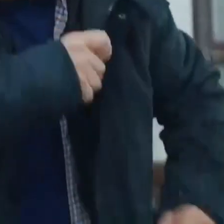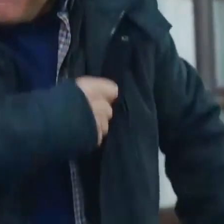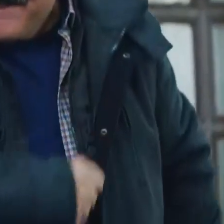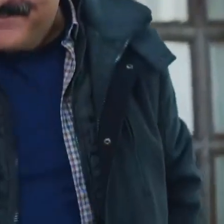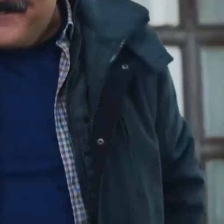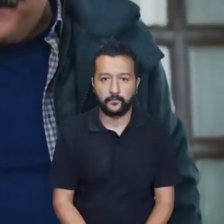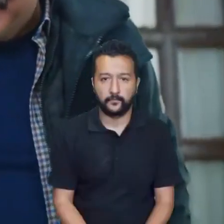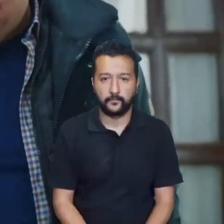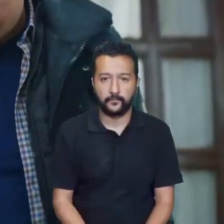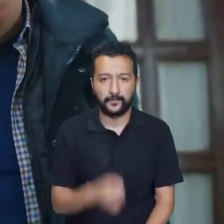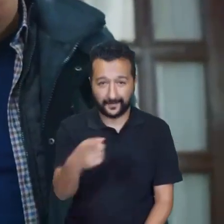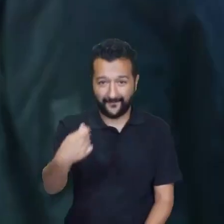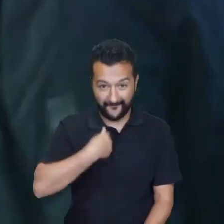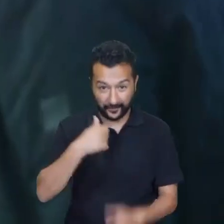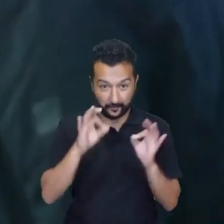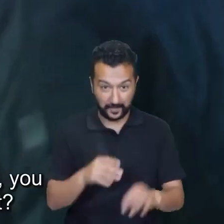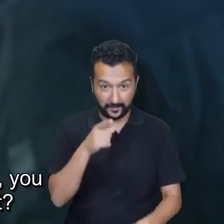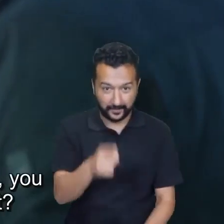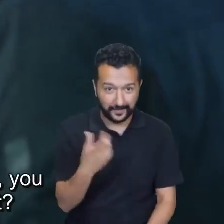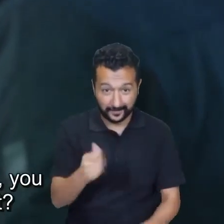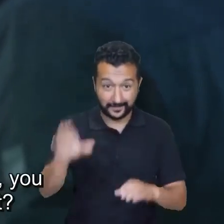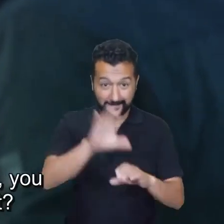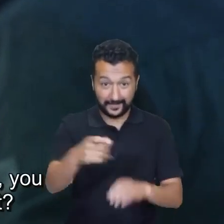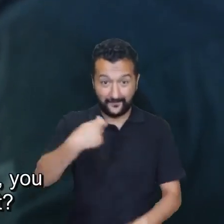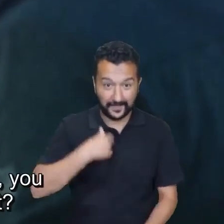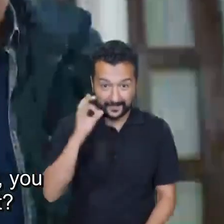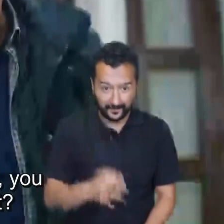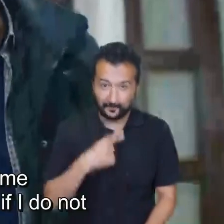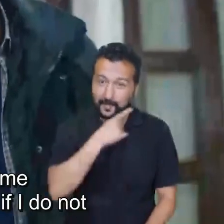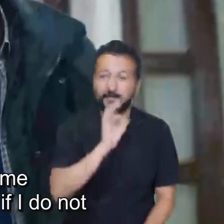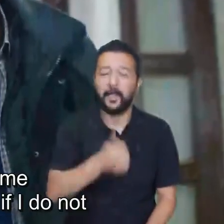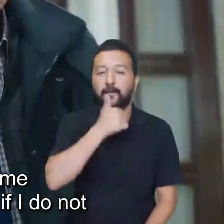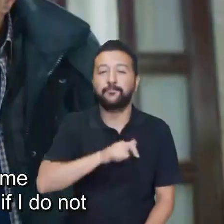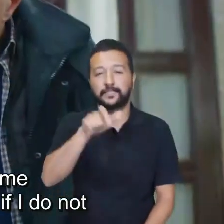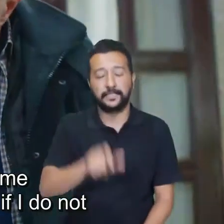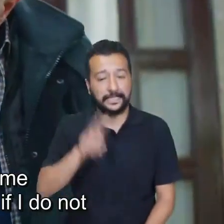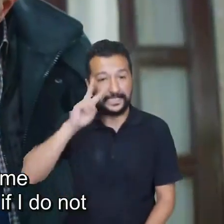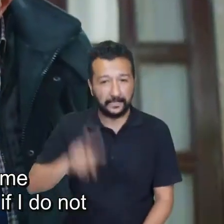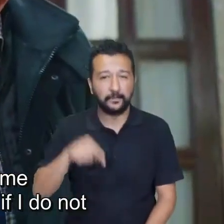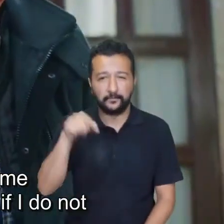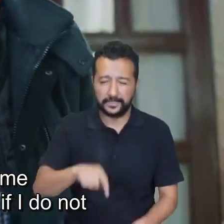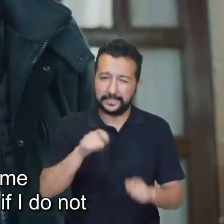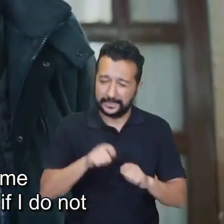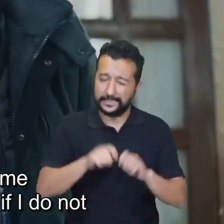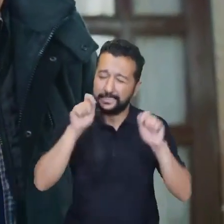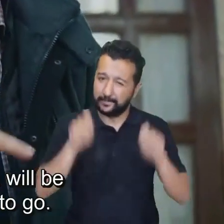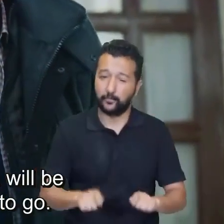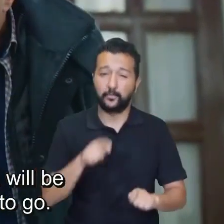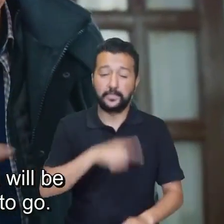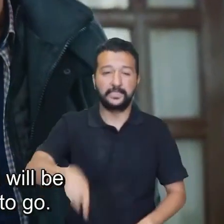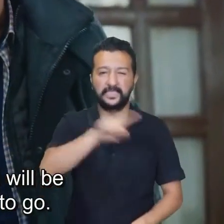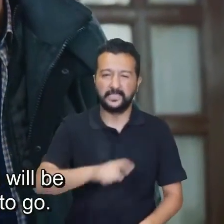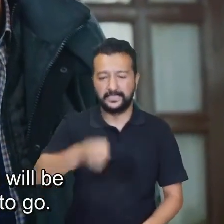Şener masaya vurup kalktı. Veriyorsun parayı. Sermayeyi veriyorsun. Dayanamadın değil mi? Abi, vallahi bu sefer öyle bir işe giriyorum ki...